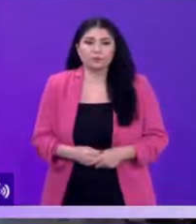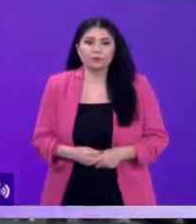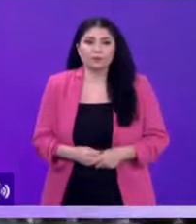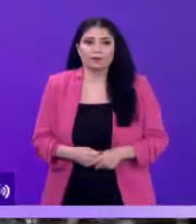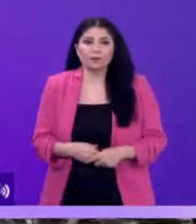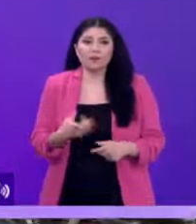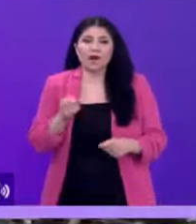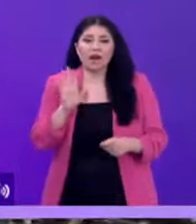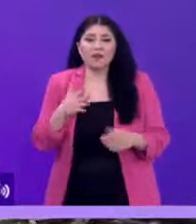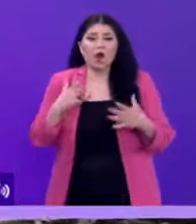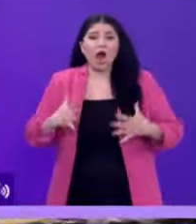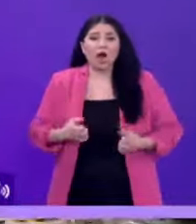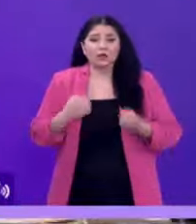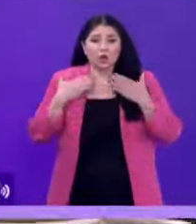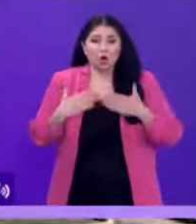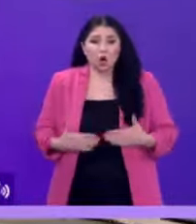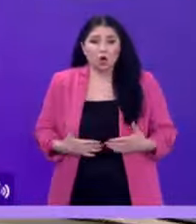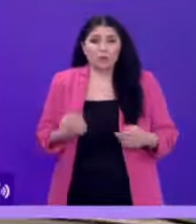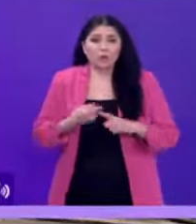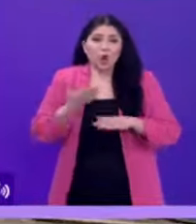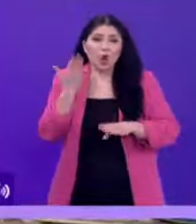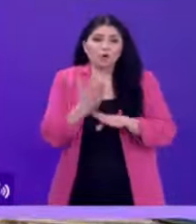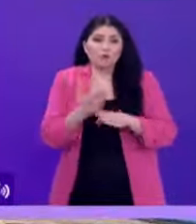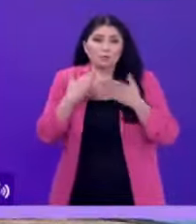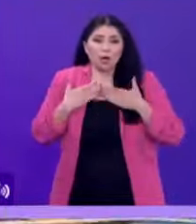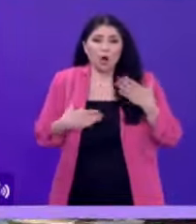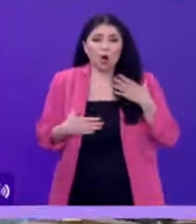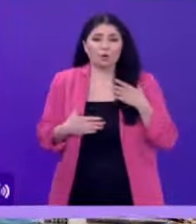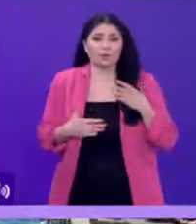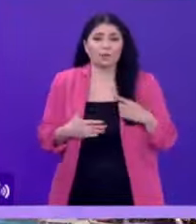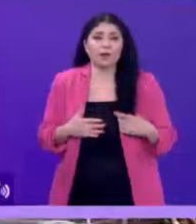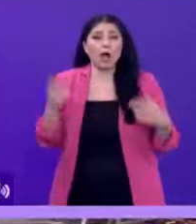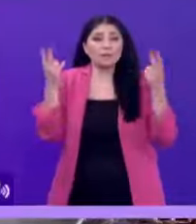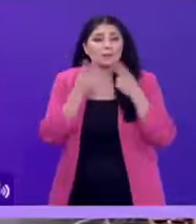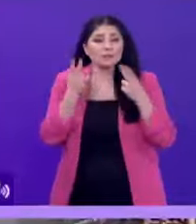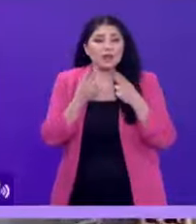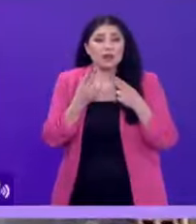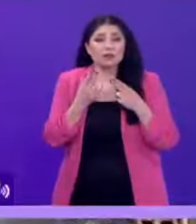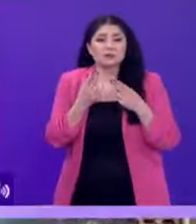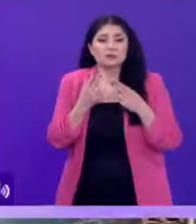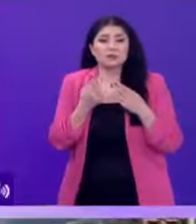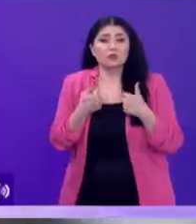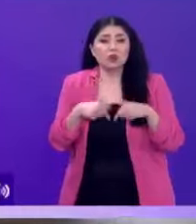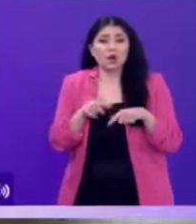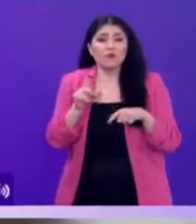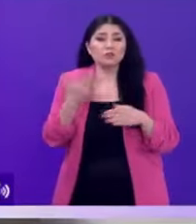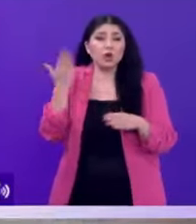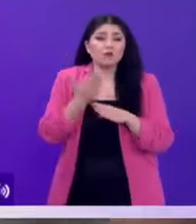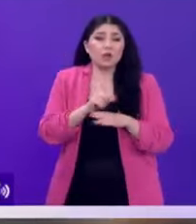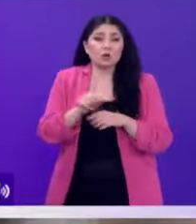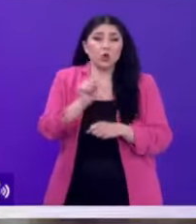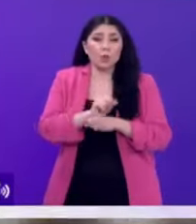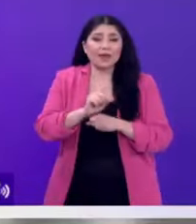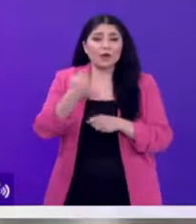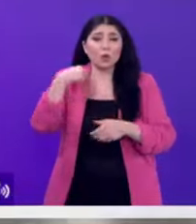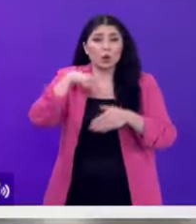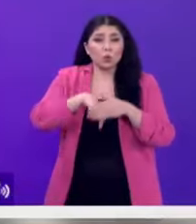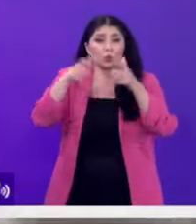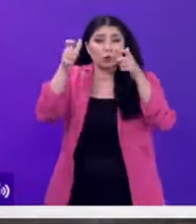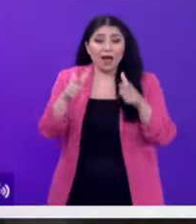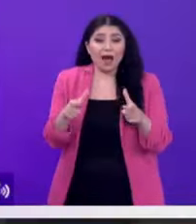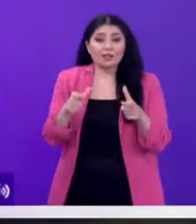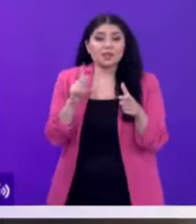Reprezentau arsuri și traumatisme. Înțelegem că au fost răniți de obiectele care se aflau în magazin?